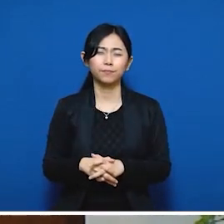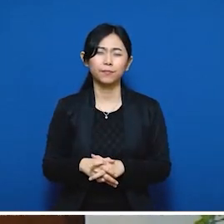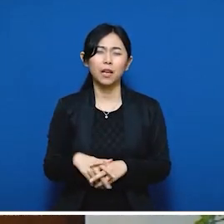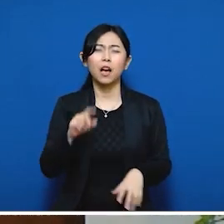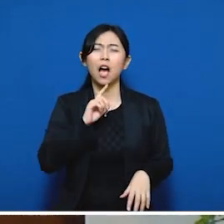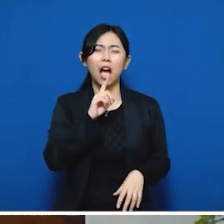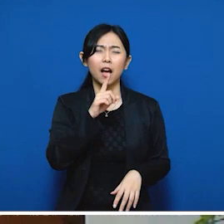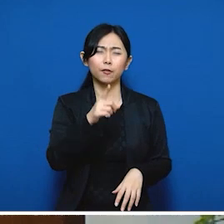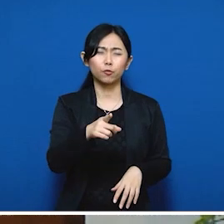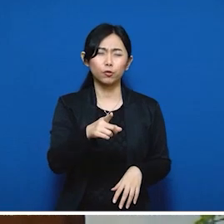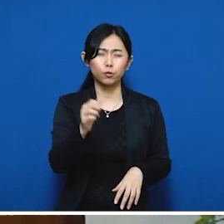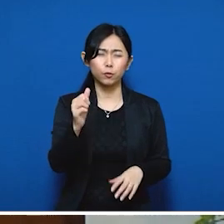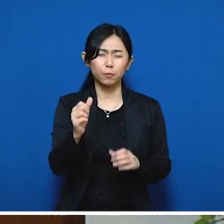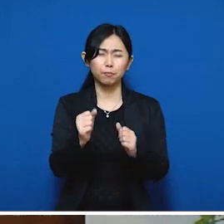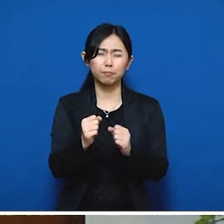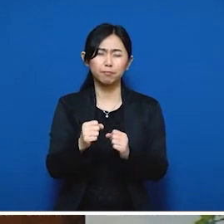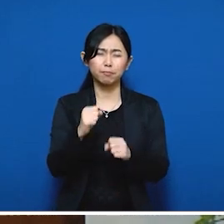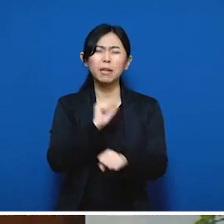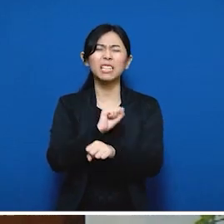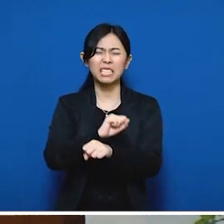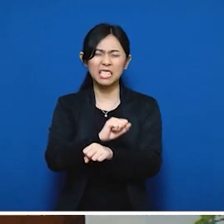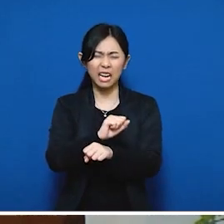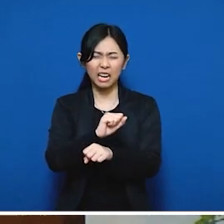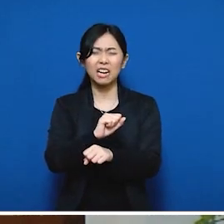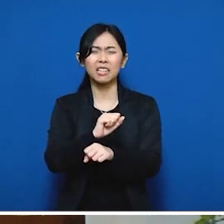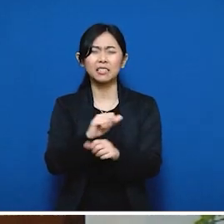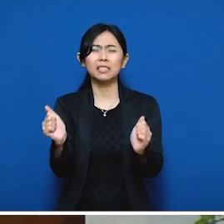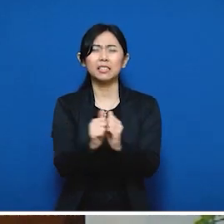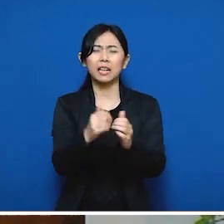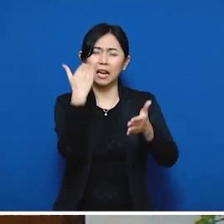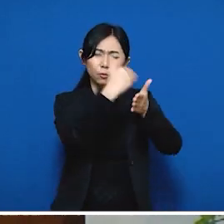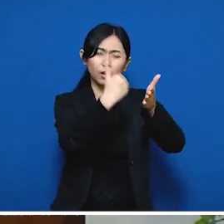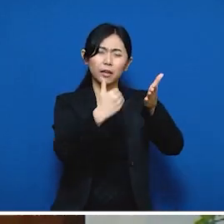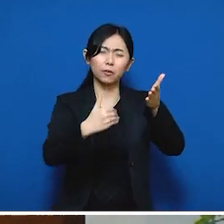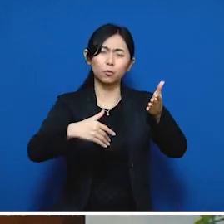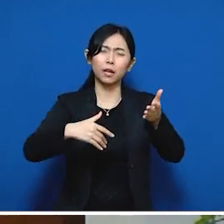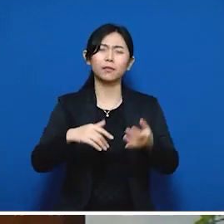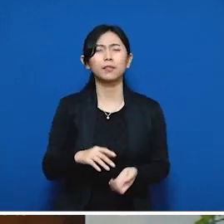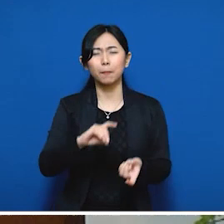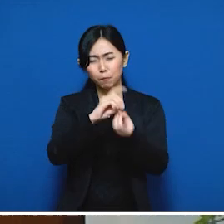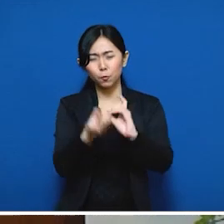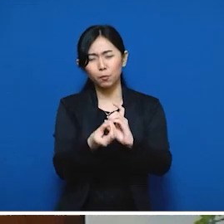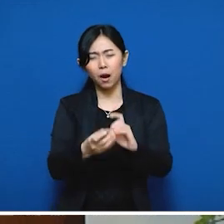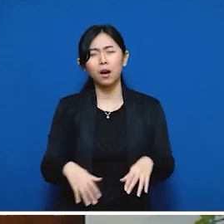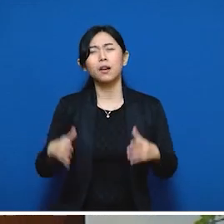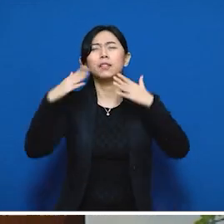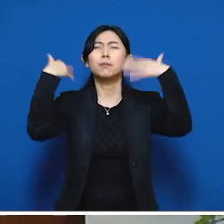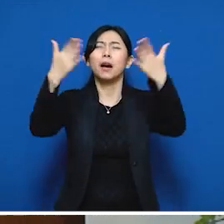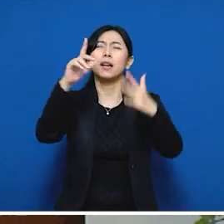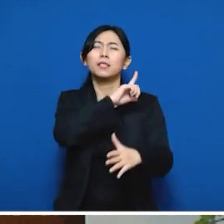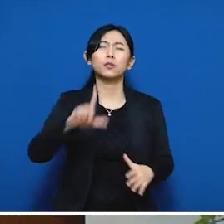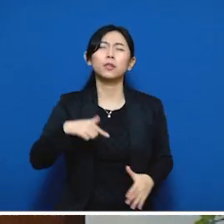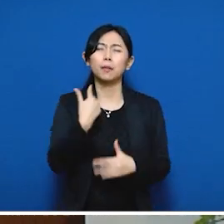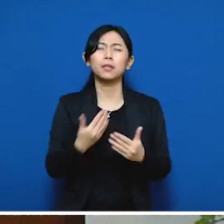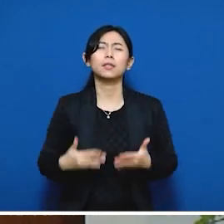harus melakukannya dengan berbagai peraturan-peraturan perubahan. Terima kasih Tuhan, kami mau